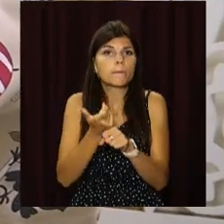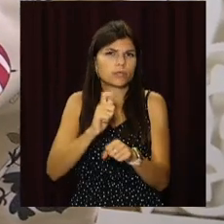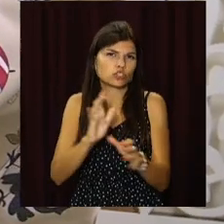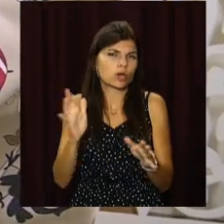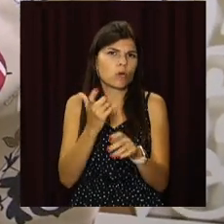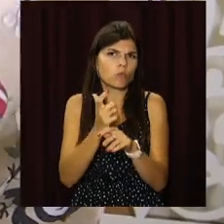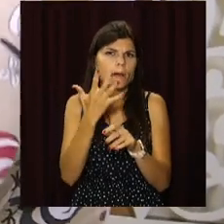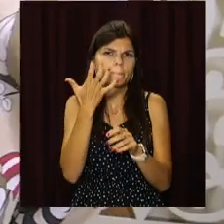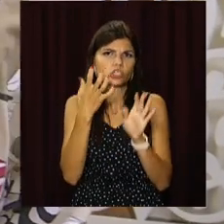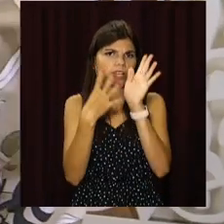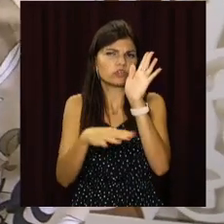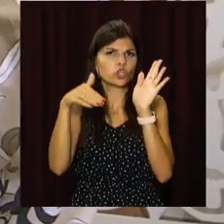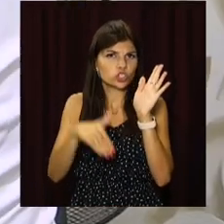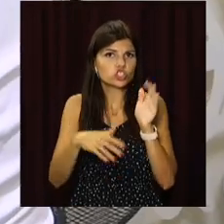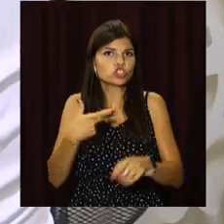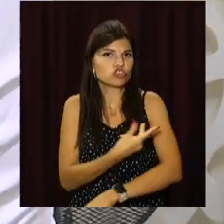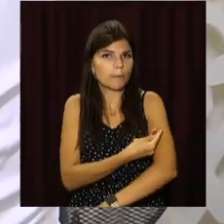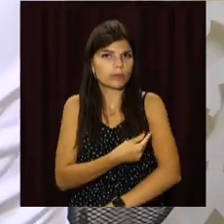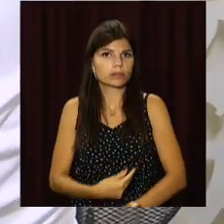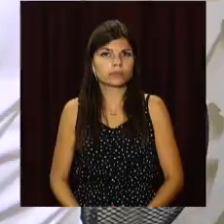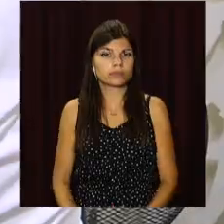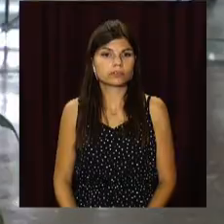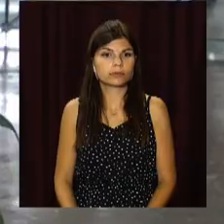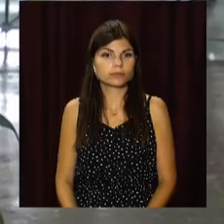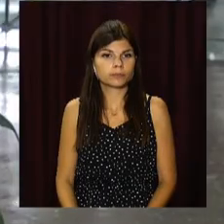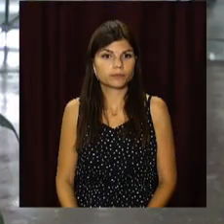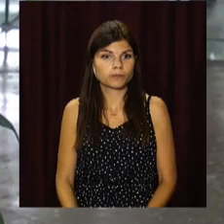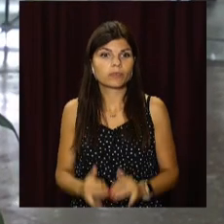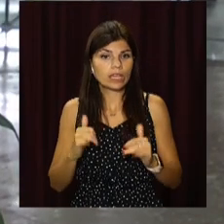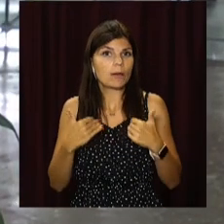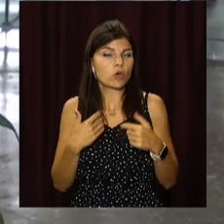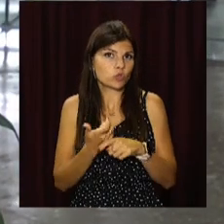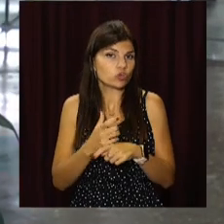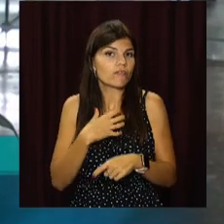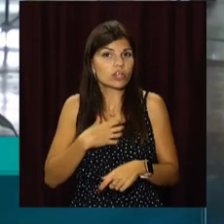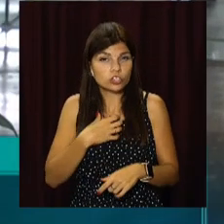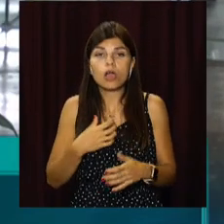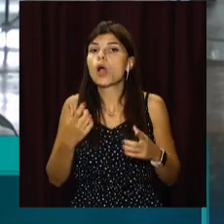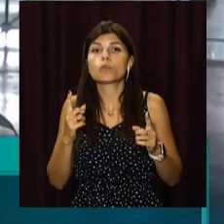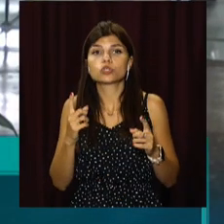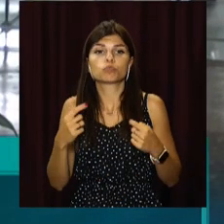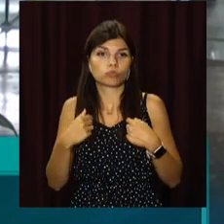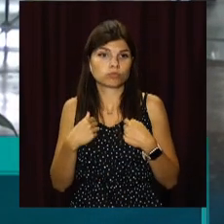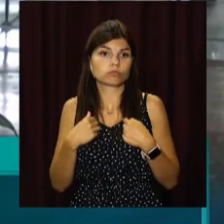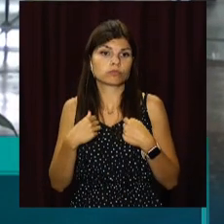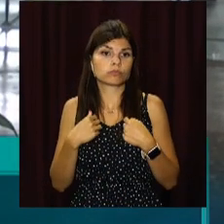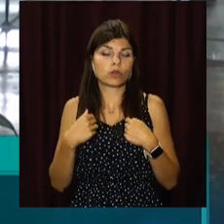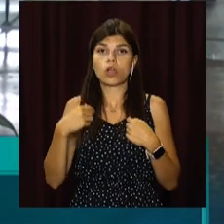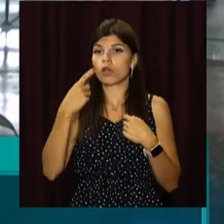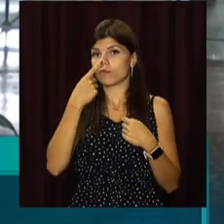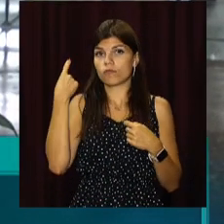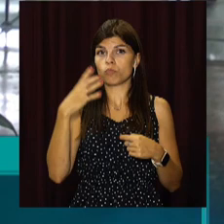ніж 590 тисяч щеплень. Для мене це дуже важливо, адже я у тому